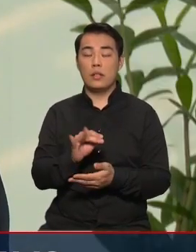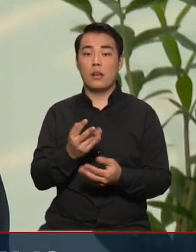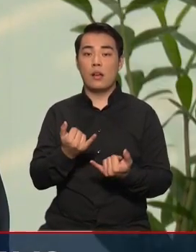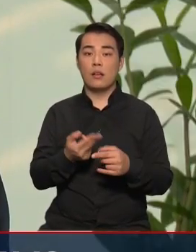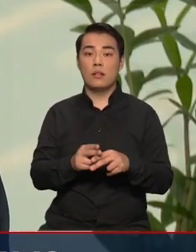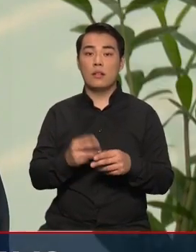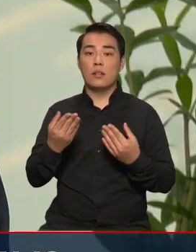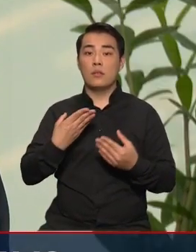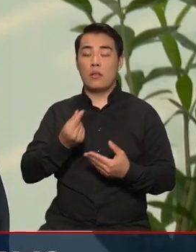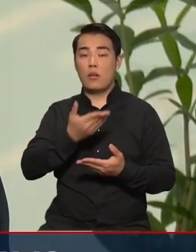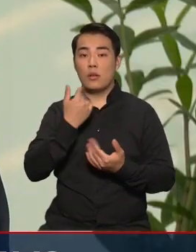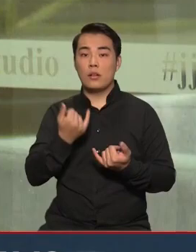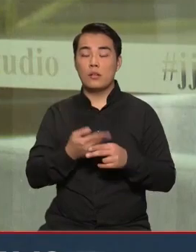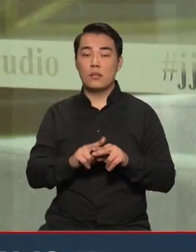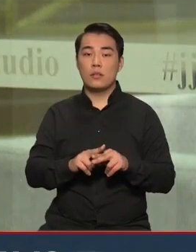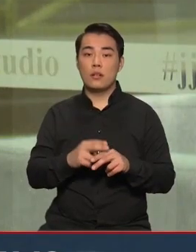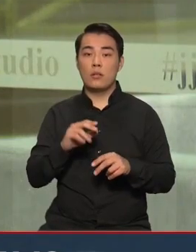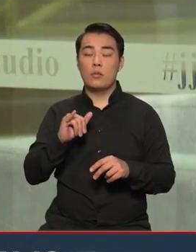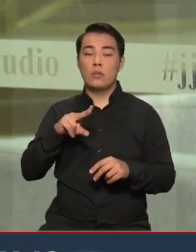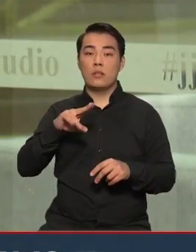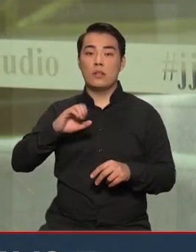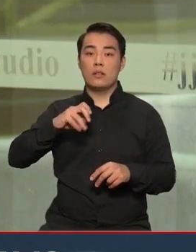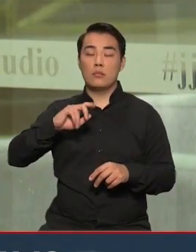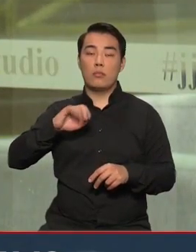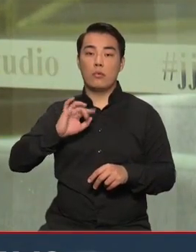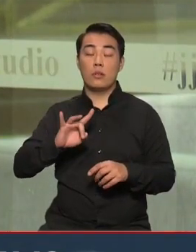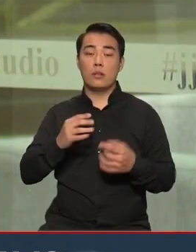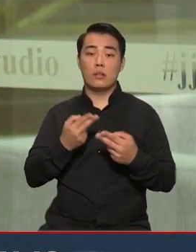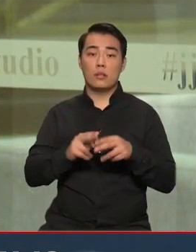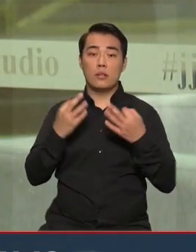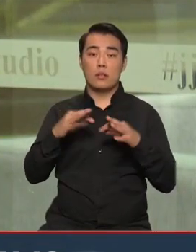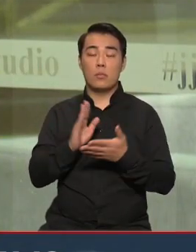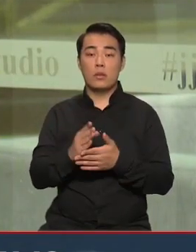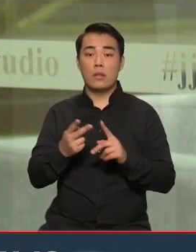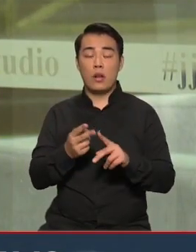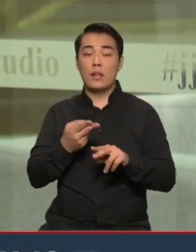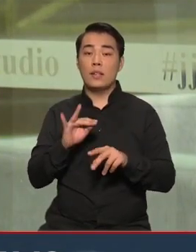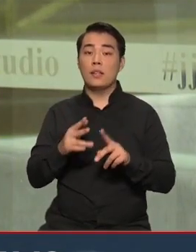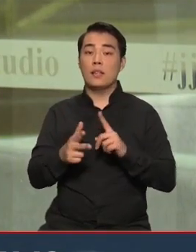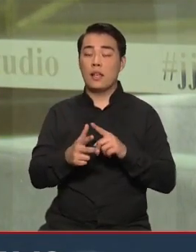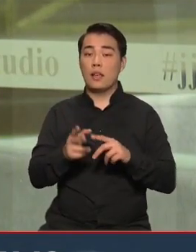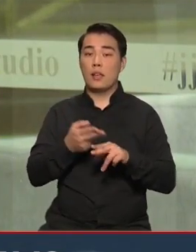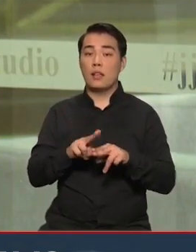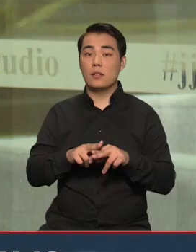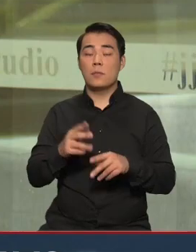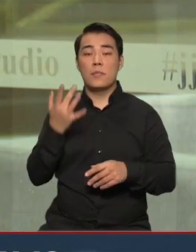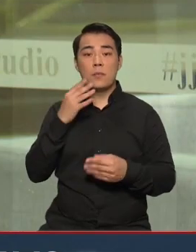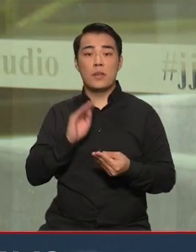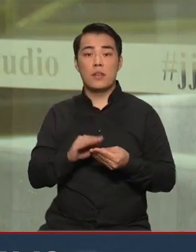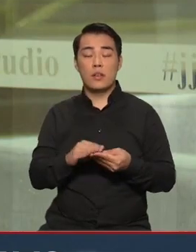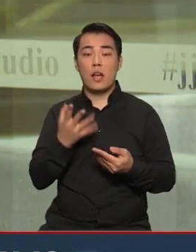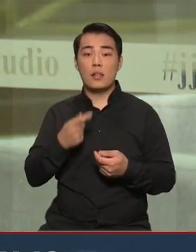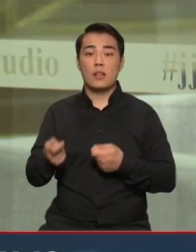Утилизбор төлемейсіз бар, кіретін кезде айқайып жатқан біздің утилизбор ғой. Одан босатылады. Екі. Тек қана бұл жерде жаңағы первичный жаңа бірінші келетін уақытта